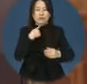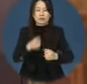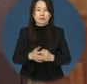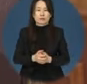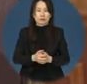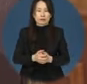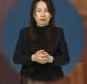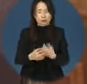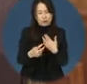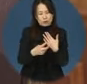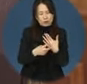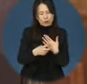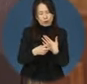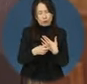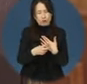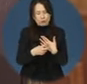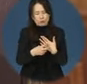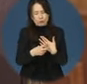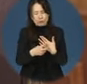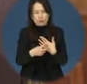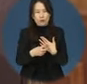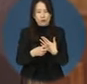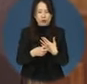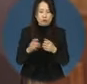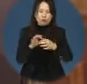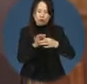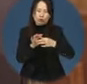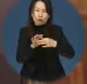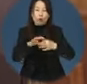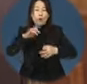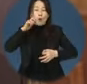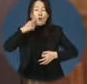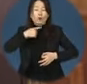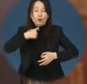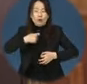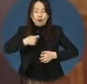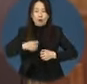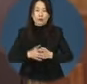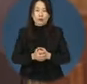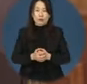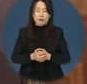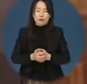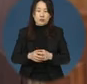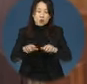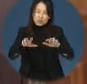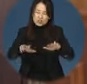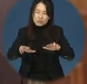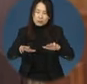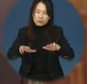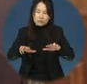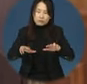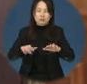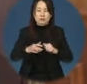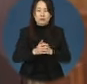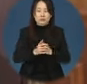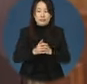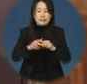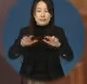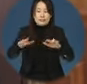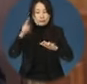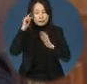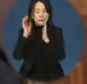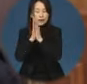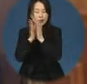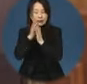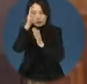관리인 오늘 어떻게 해야 되고 등등을 해야 될 일이 많기 때문에 당장은 지구대 파출소에 주 술 취하신 분들을 이렇게 모셨는데